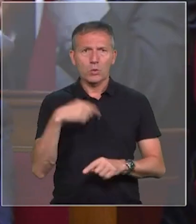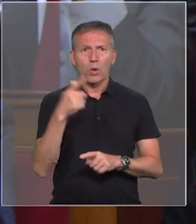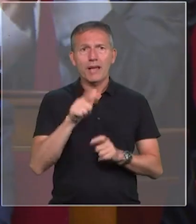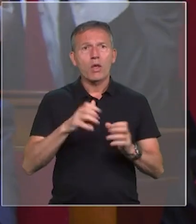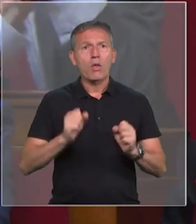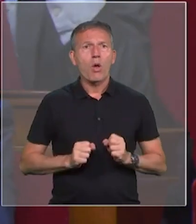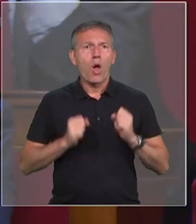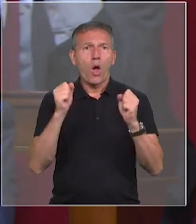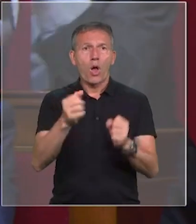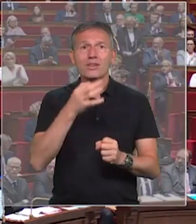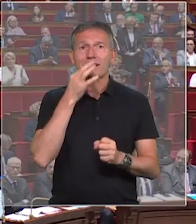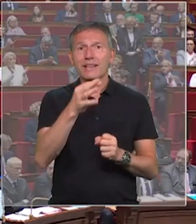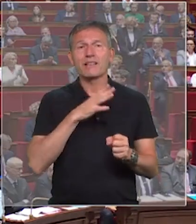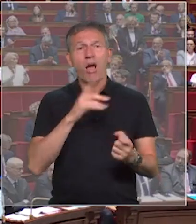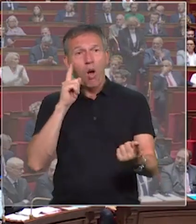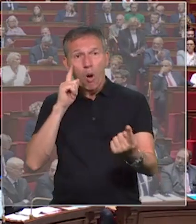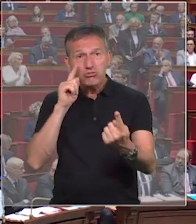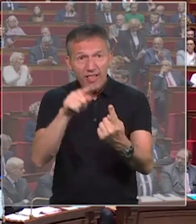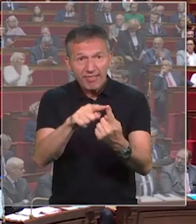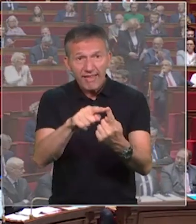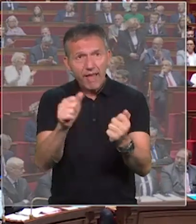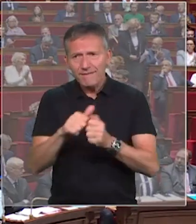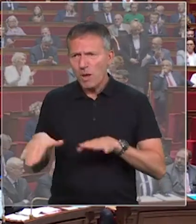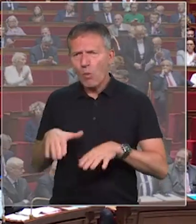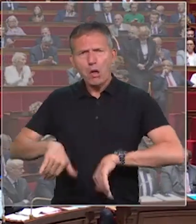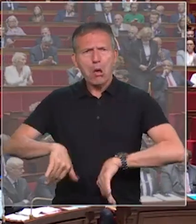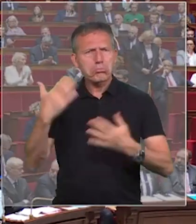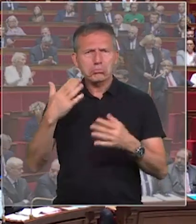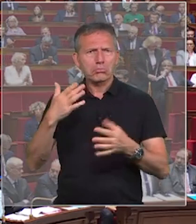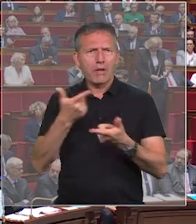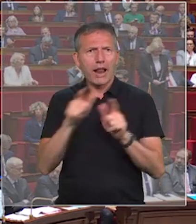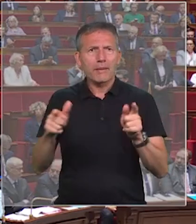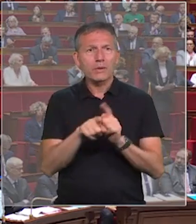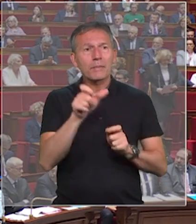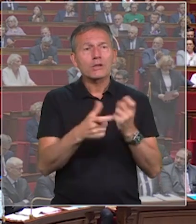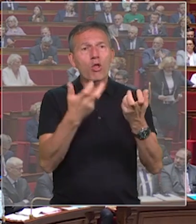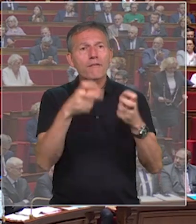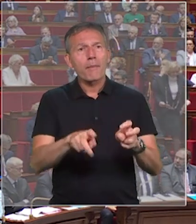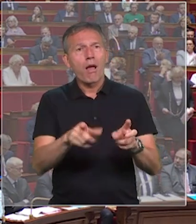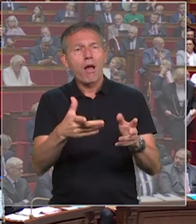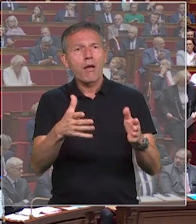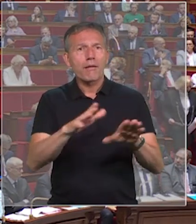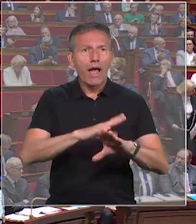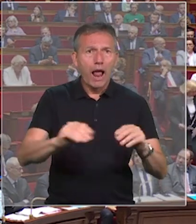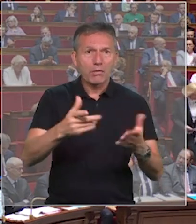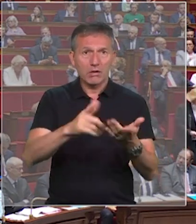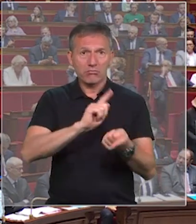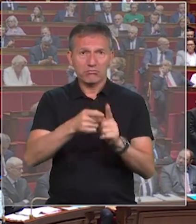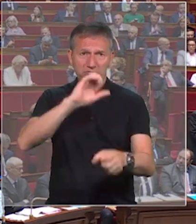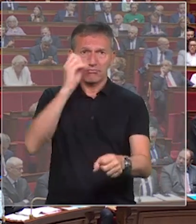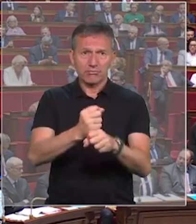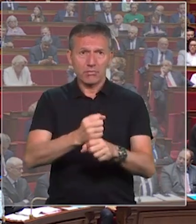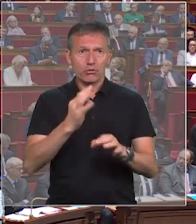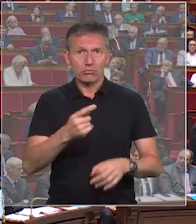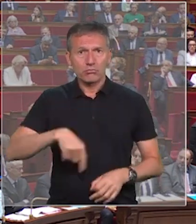dire que la fin justifie les moyens. À ceux qui ont osé refuser d'appeler au calme, vous serez jugés sévèrement par